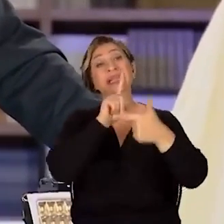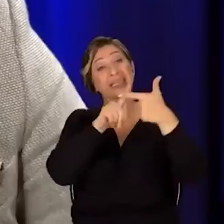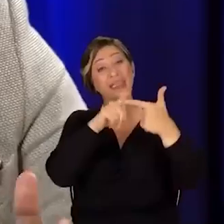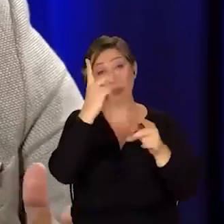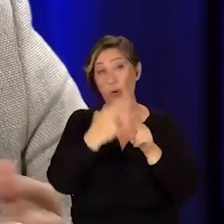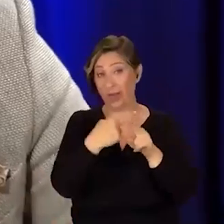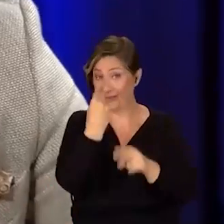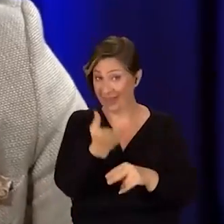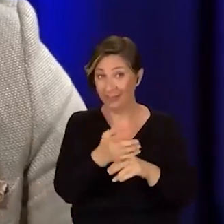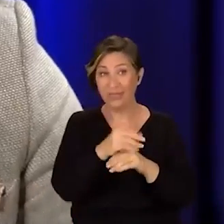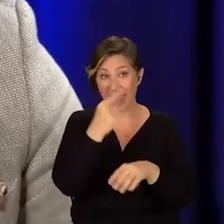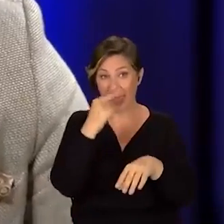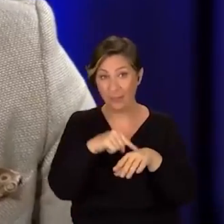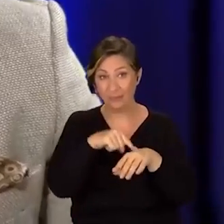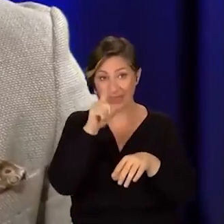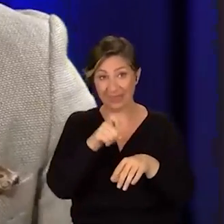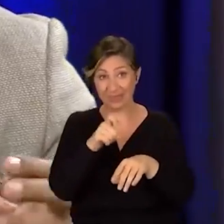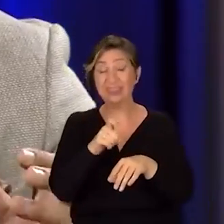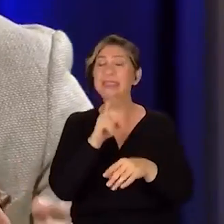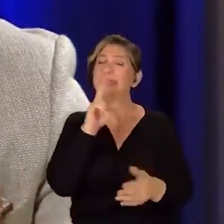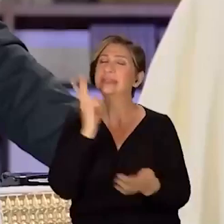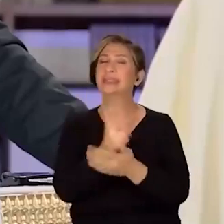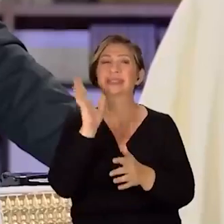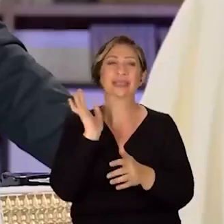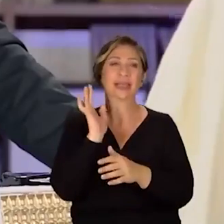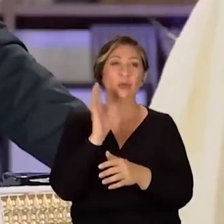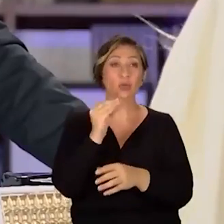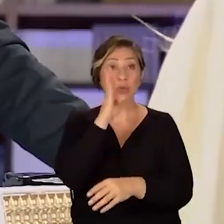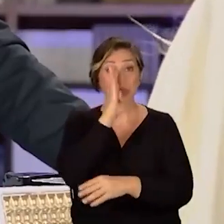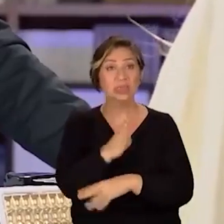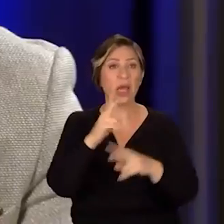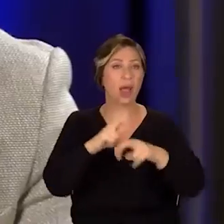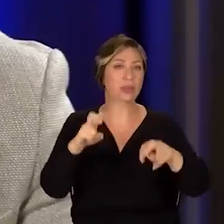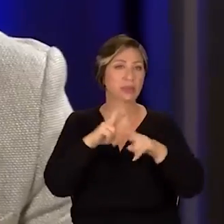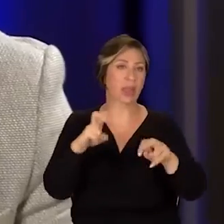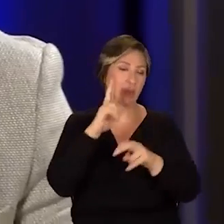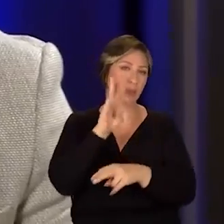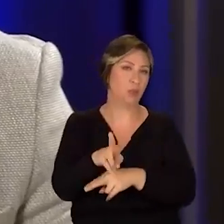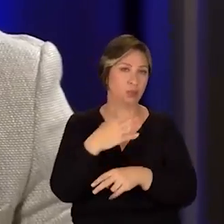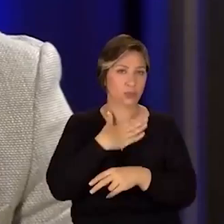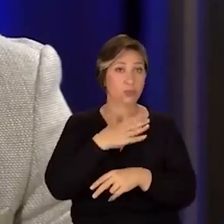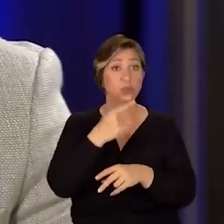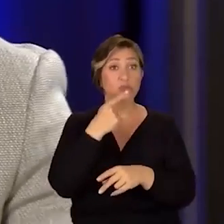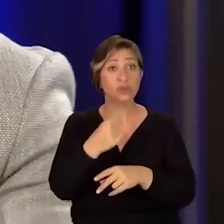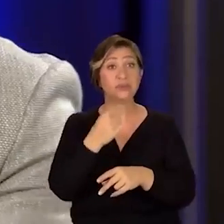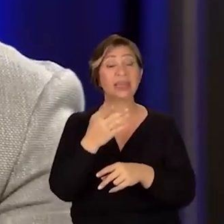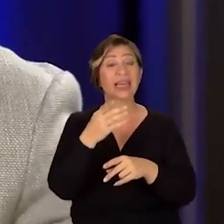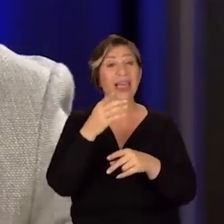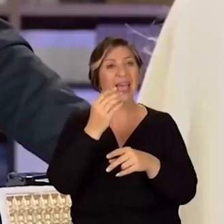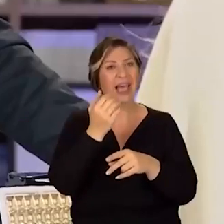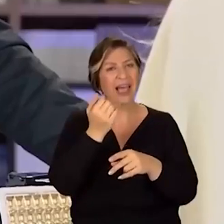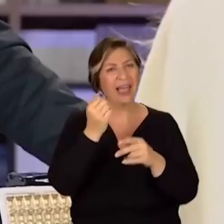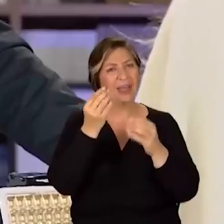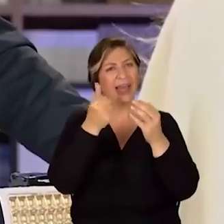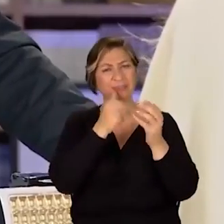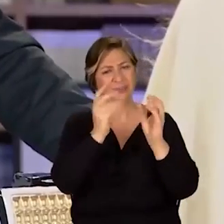vereyim müsaade ederseniz. Bu emin misiniz testis çapında? Kesinlikle. Bu yani çok ciddi araştırmalar. Yani bu söylediğim şeyler kesinlikle. Hani... Yani testis çapının da